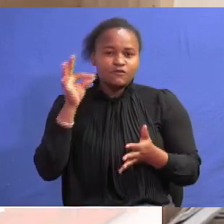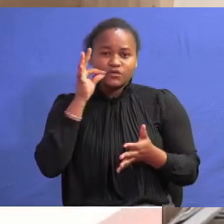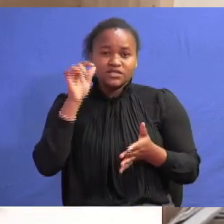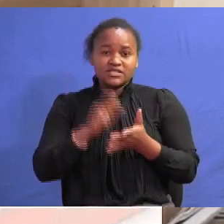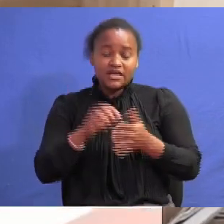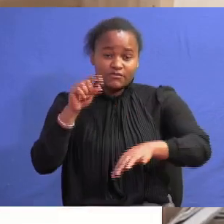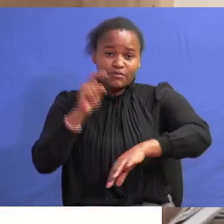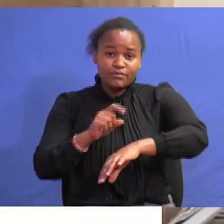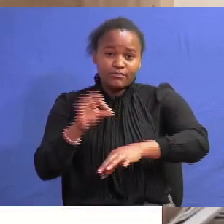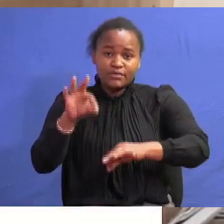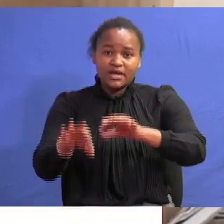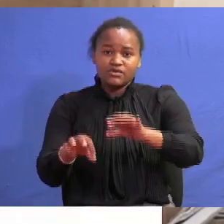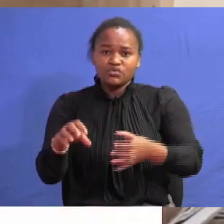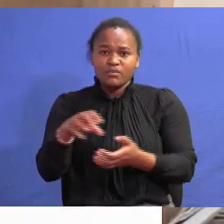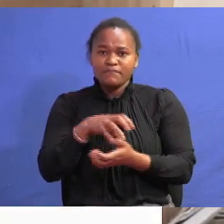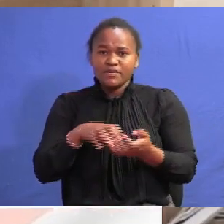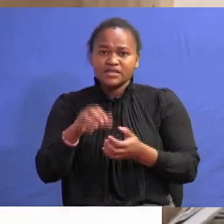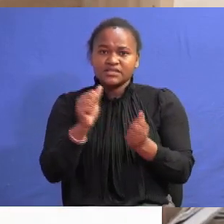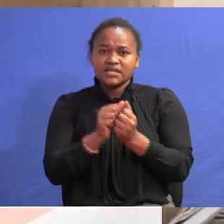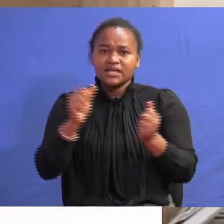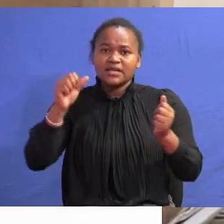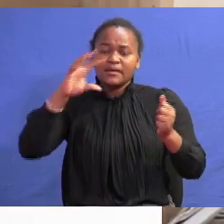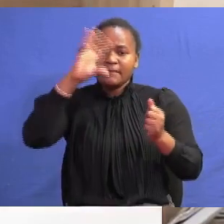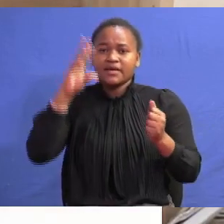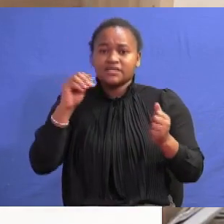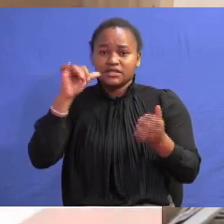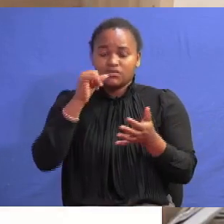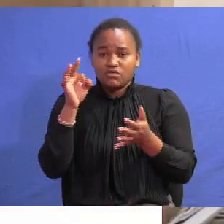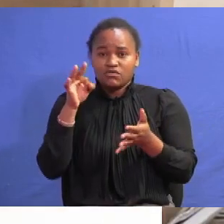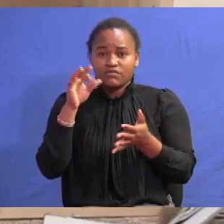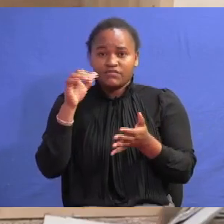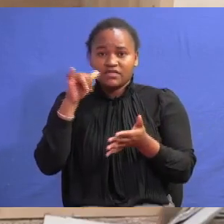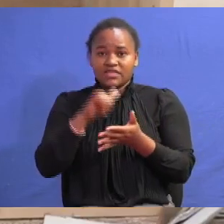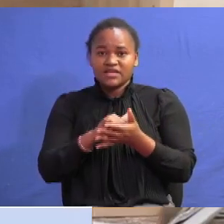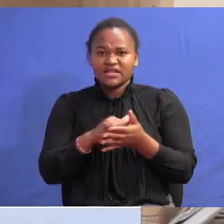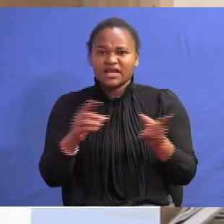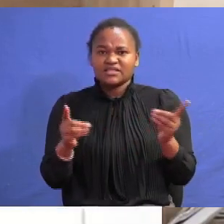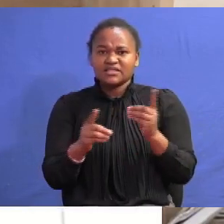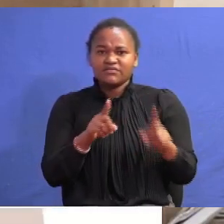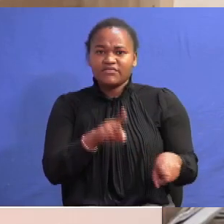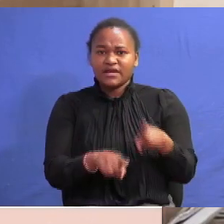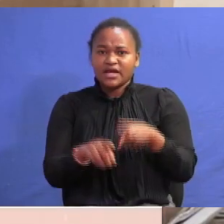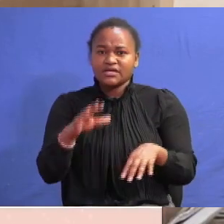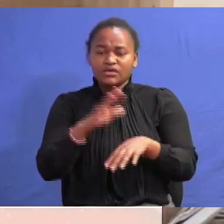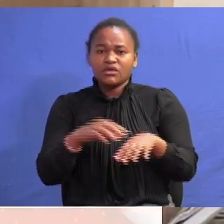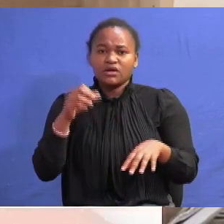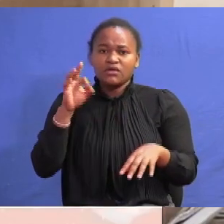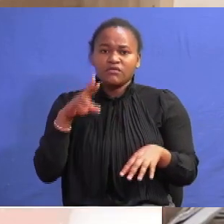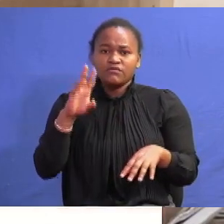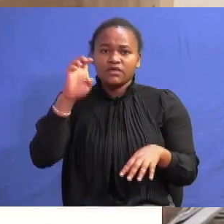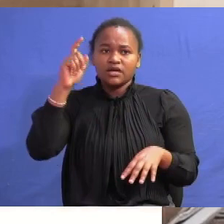kupanda you need to mix 10% fuete. Yeah, there is a variety inaitwa fuete. So